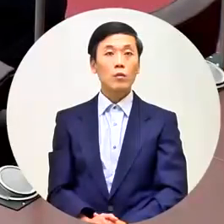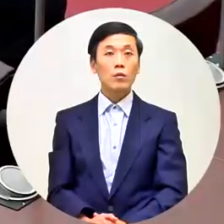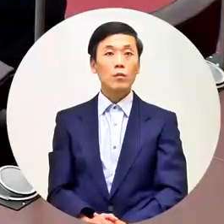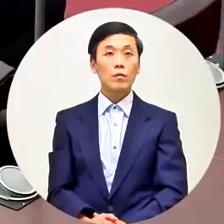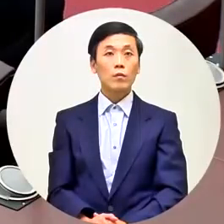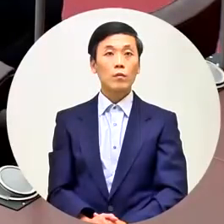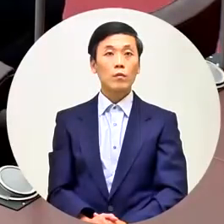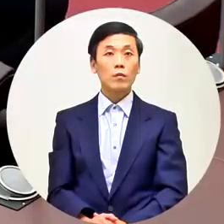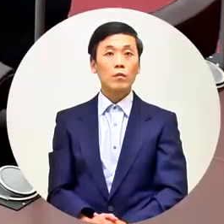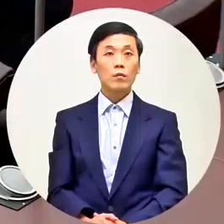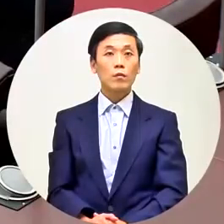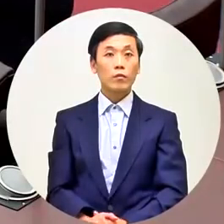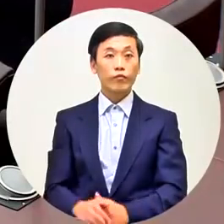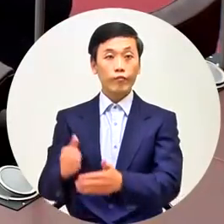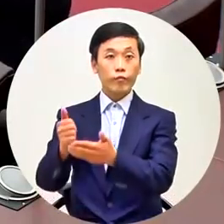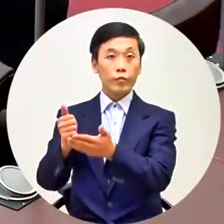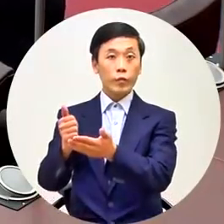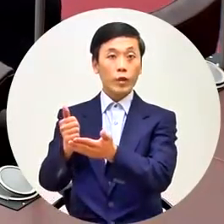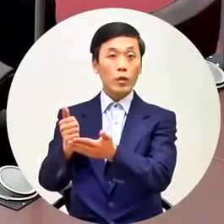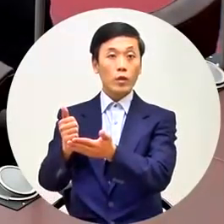启示投票轨。